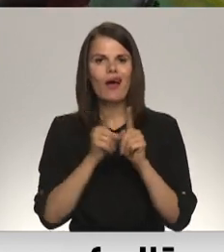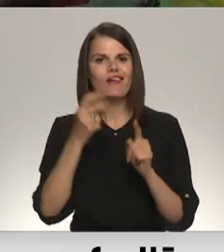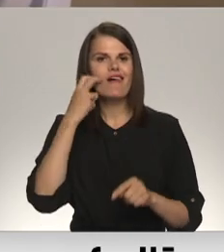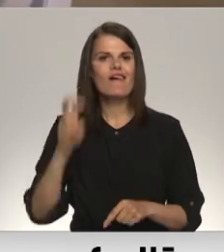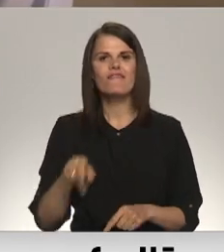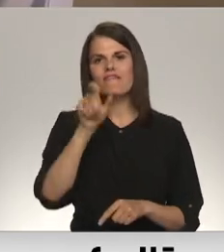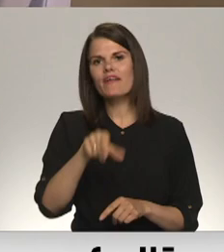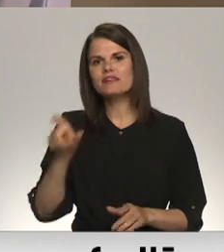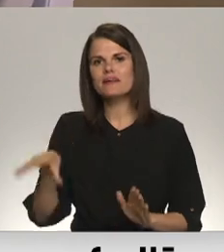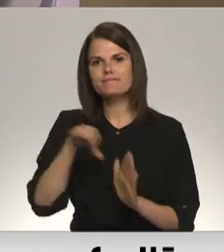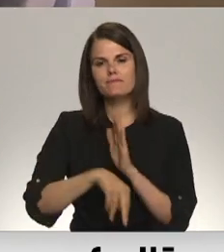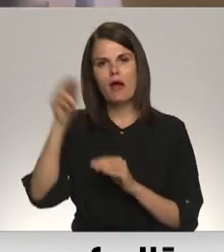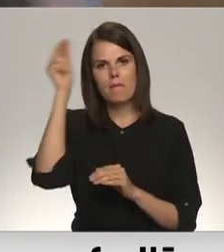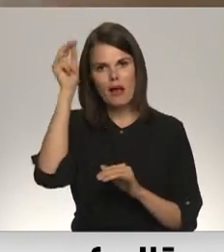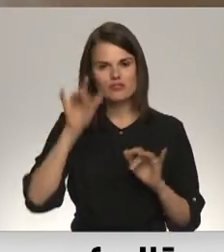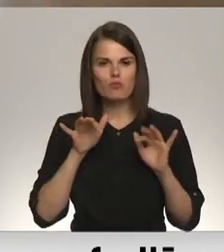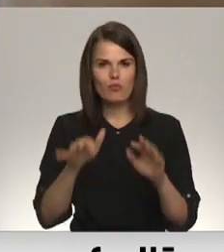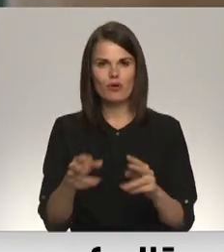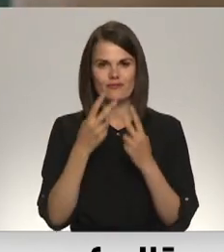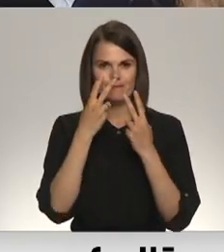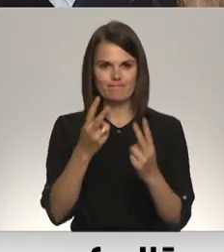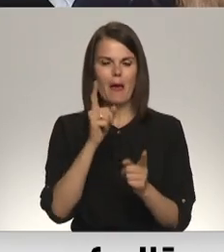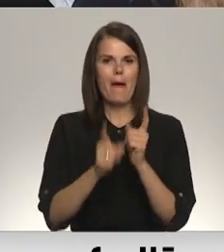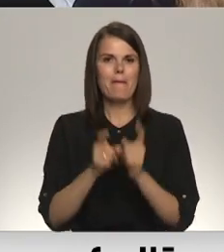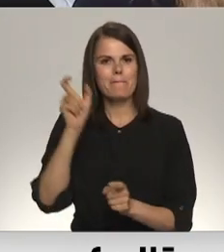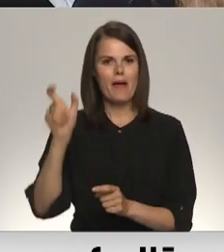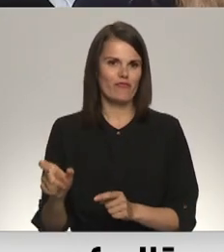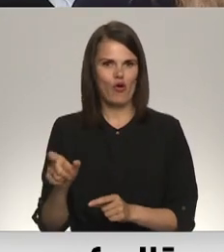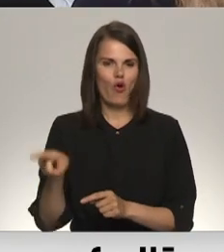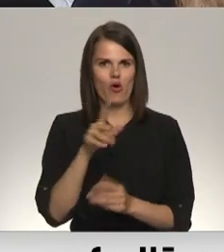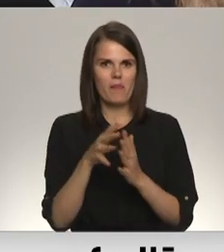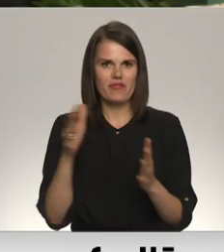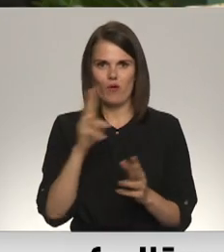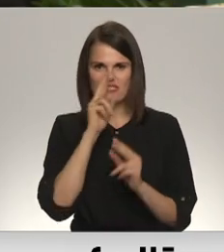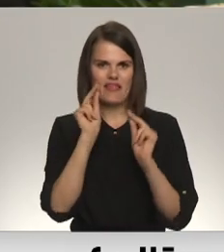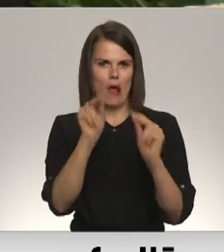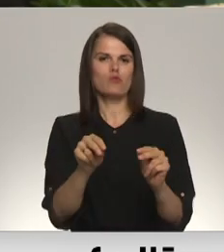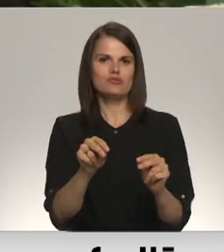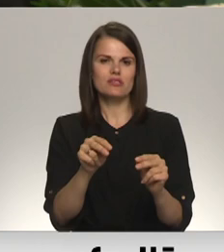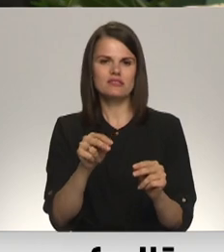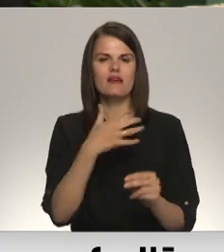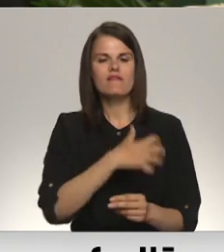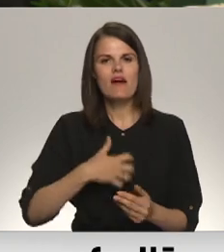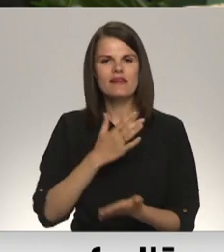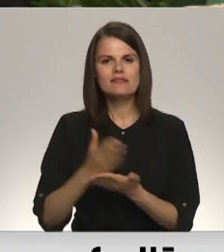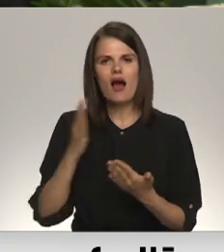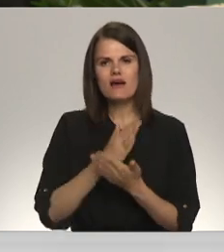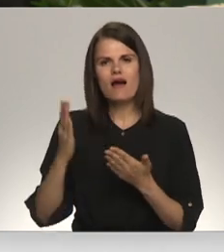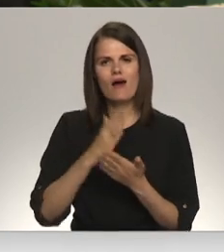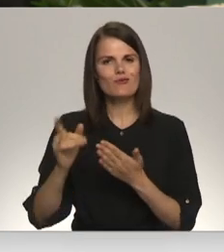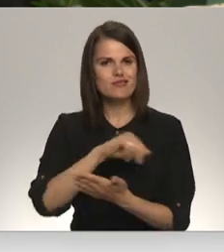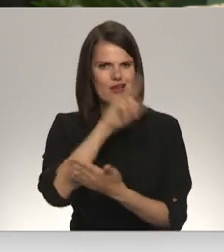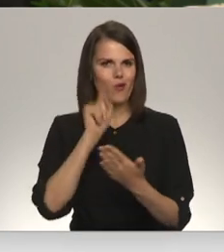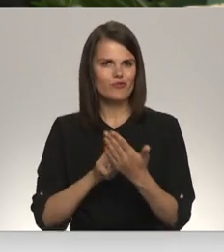mācību procesā. Skolotāji neslēp, ka pedagogam neuzticas kā savas jomas speciālistam. Ir jāsakārto varbūt arī šis jautājums, kur